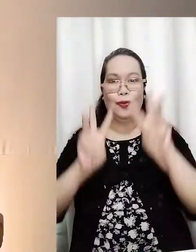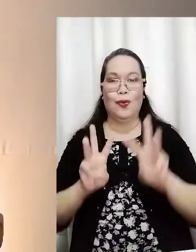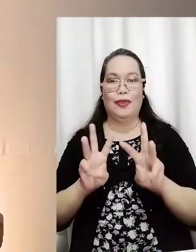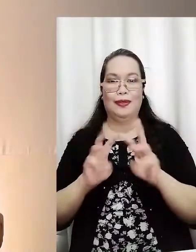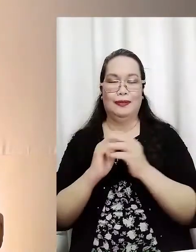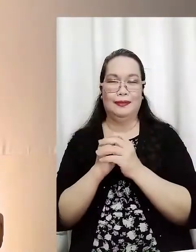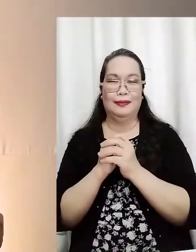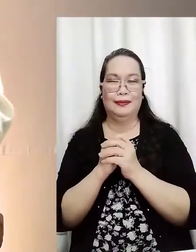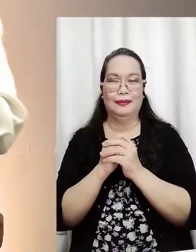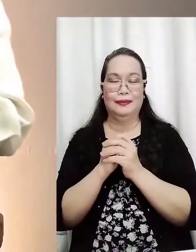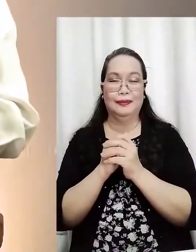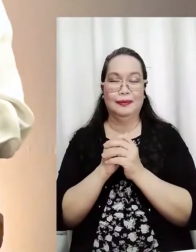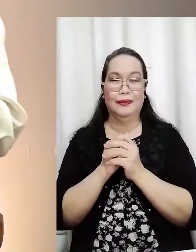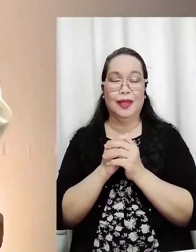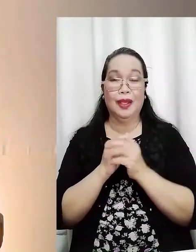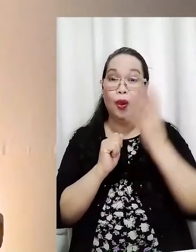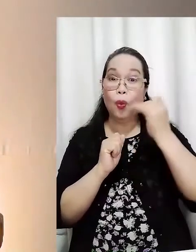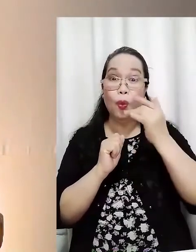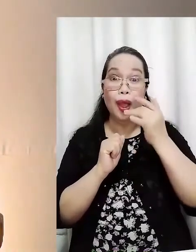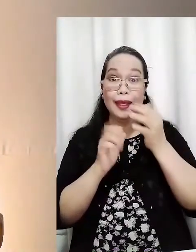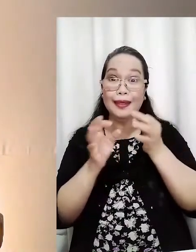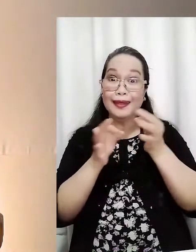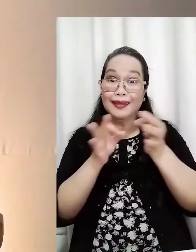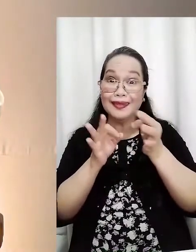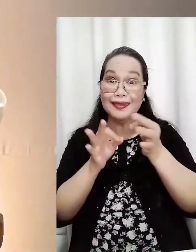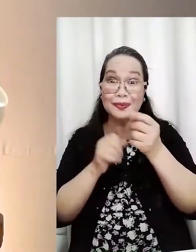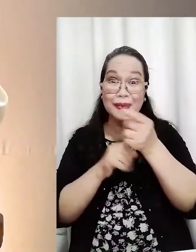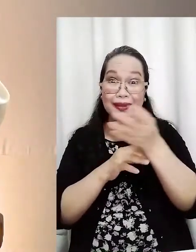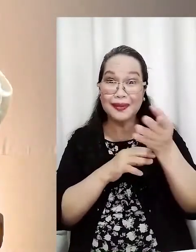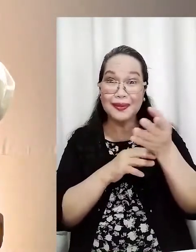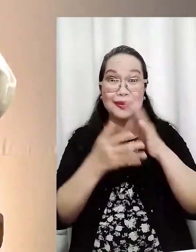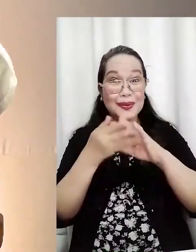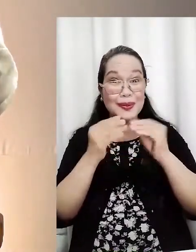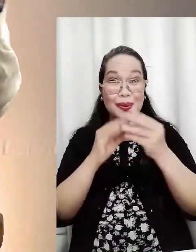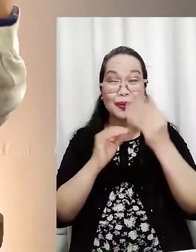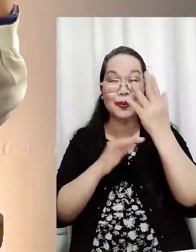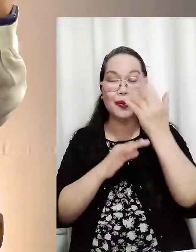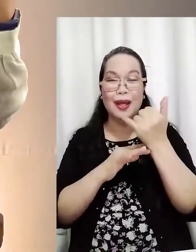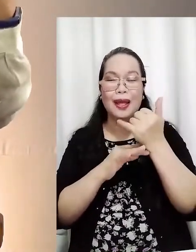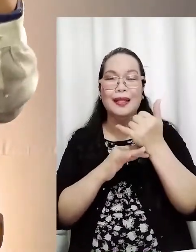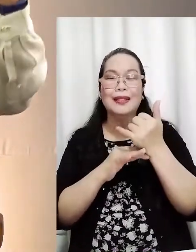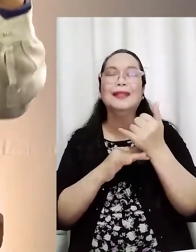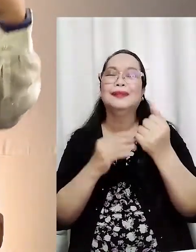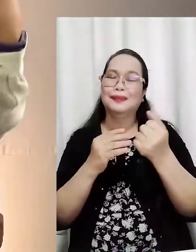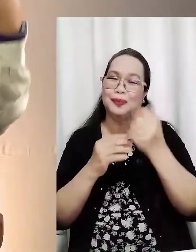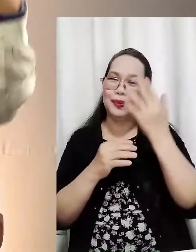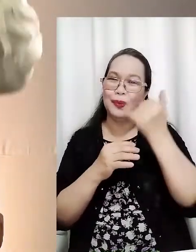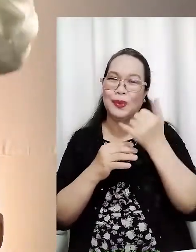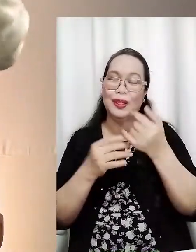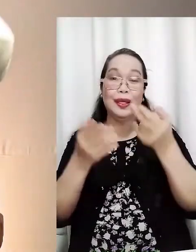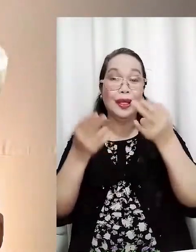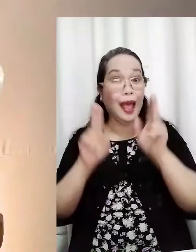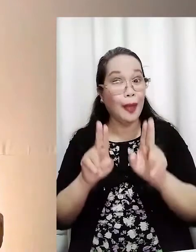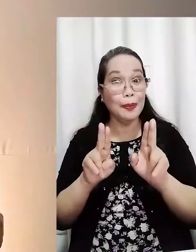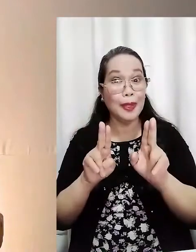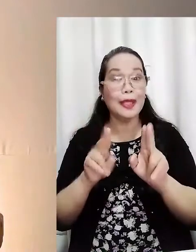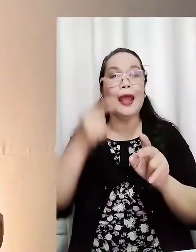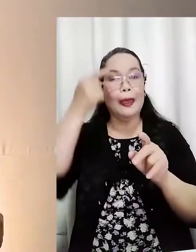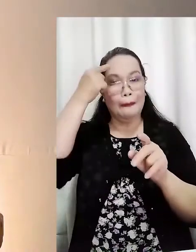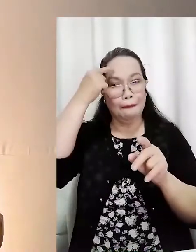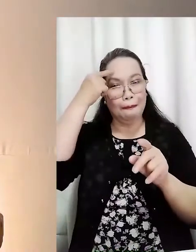Bakit ko kinikwento ito? Alam po ninyo, simple lang, bakit nangyayari ito? Dahil sa